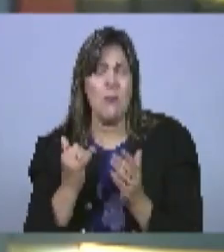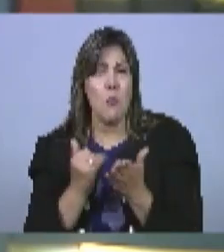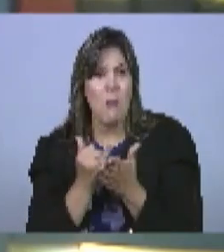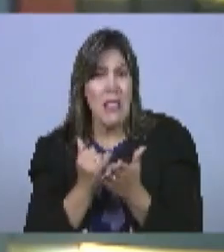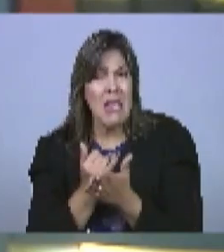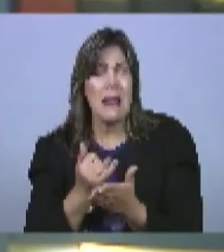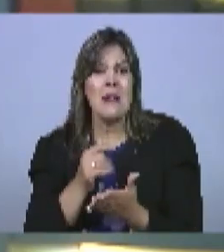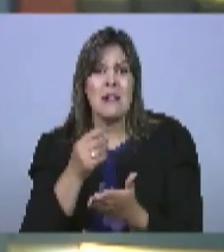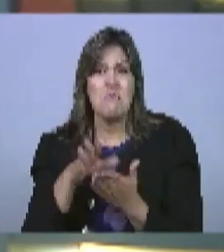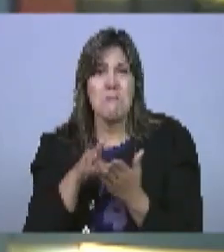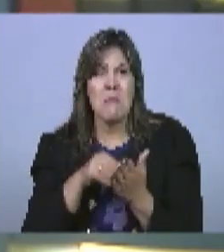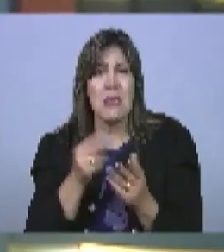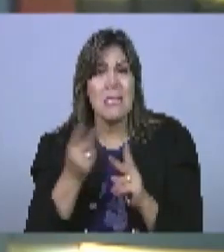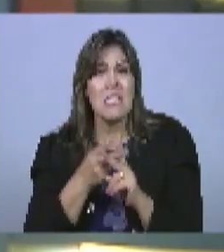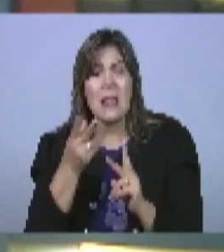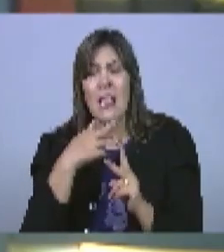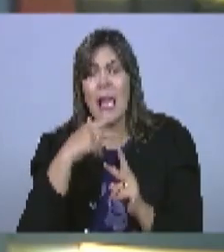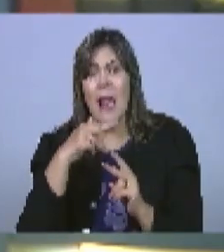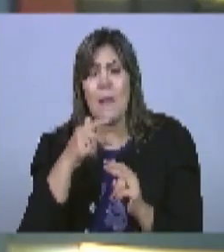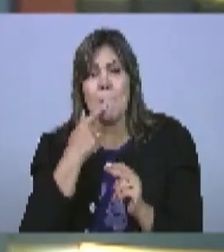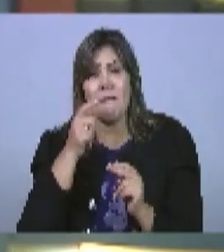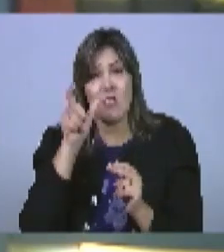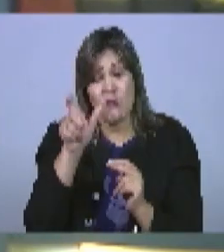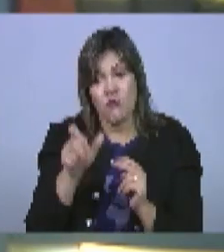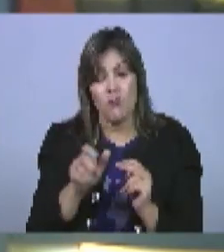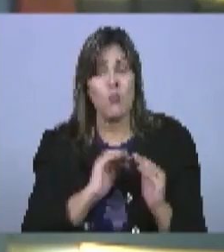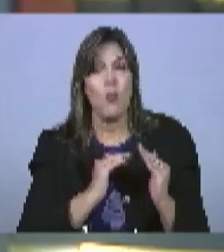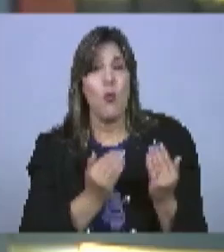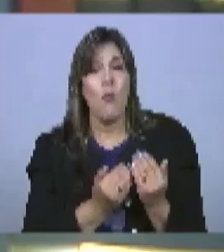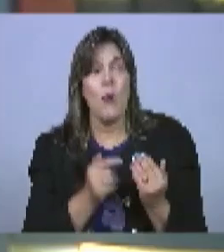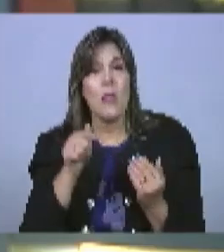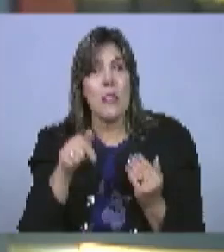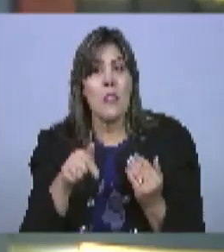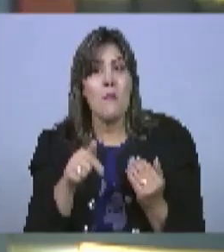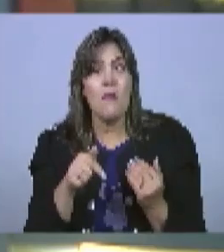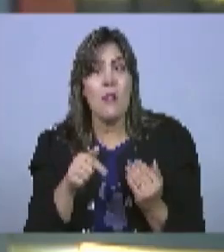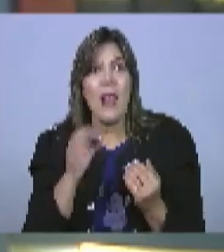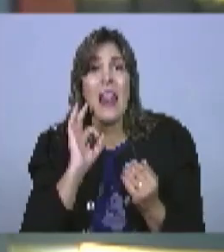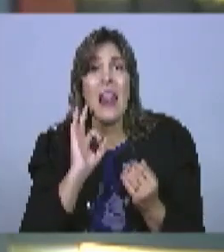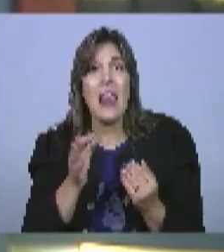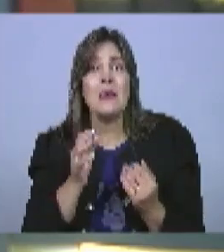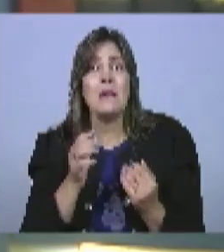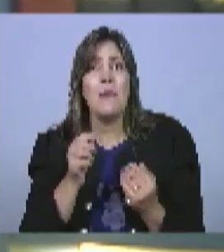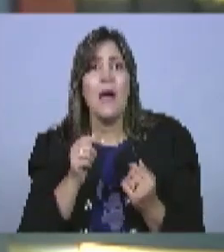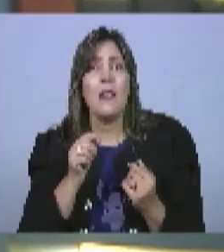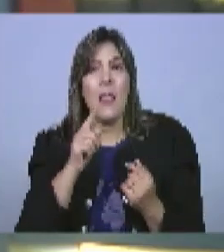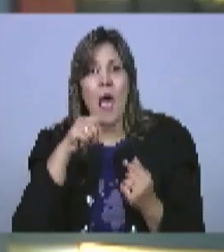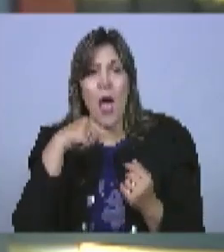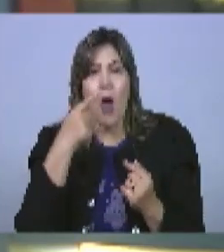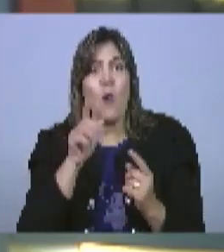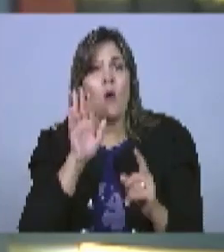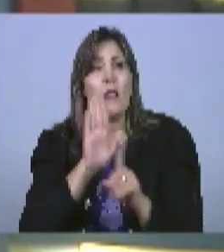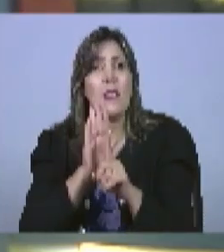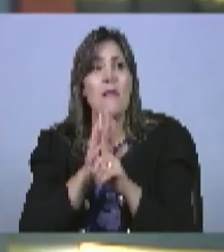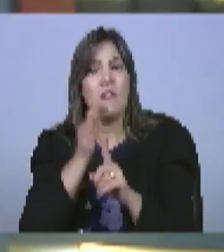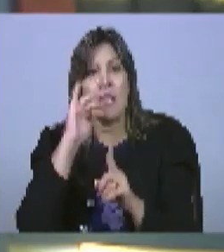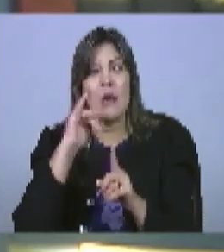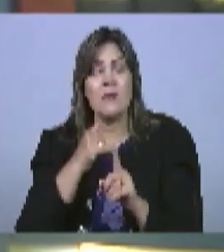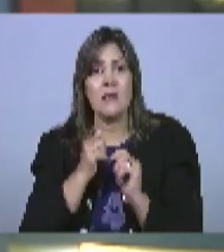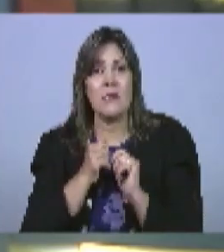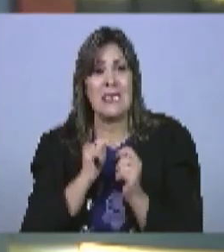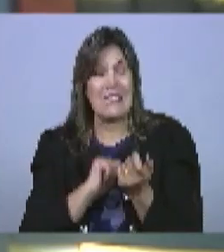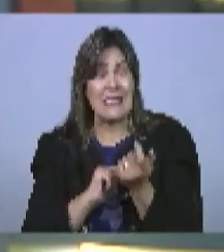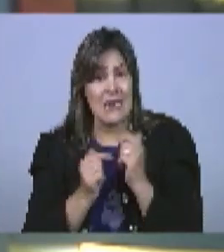تتكلم فيصبح الشخص المؤمن في موضع ان هو يدافع عن نفسه بالتاكيد السيد المسيح